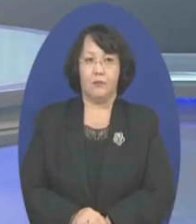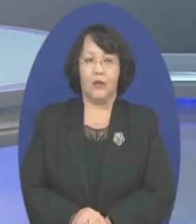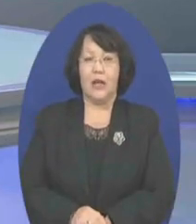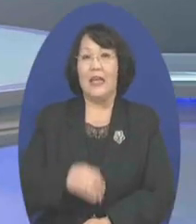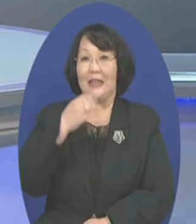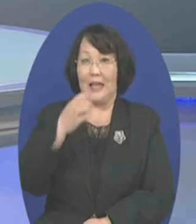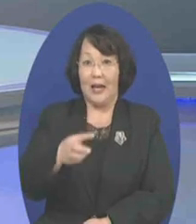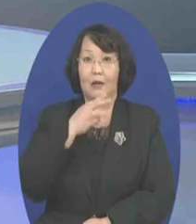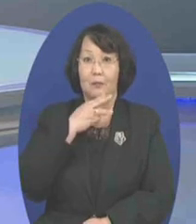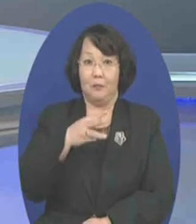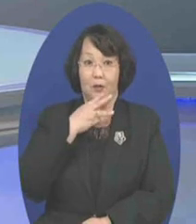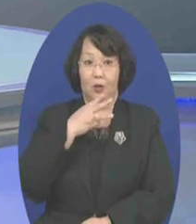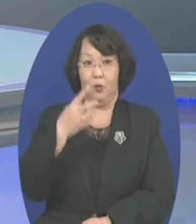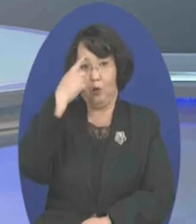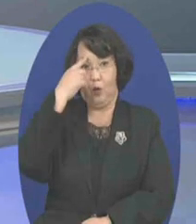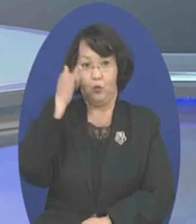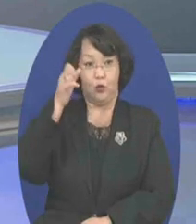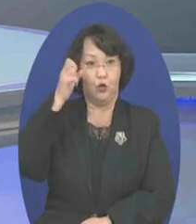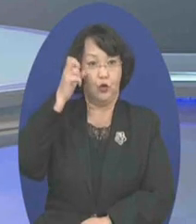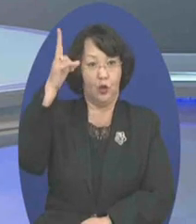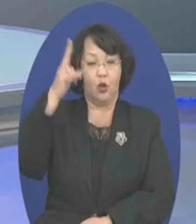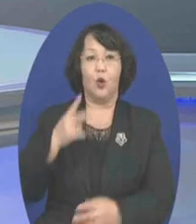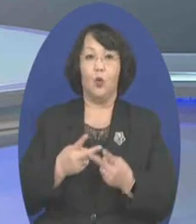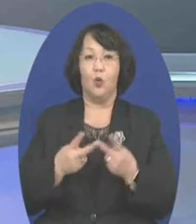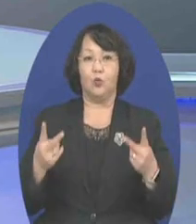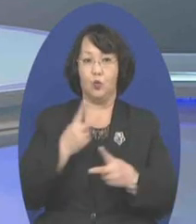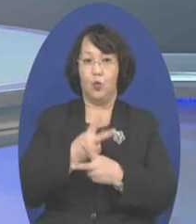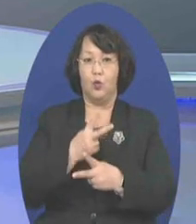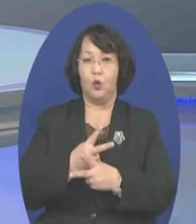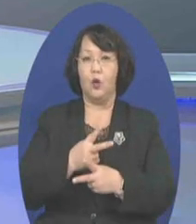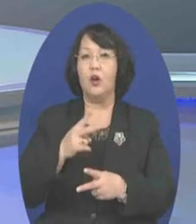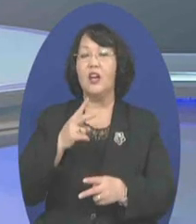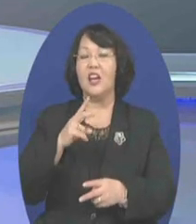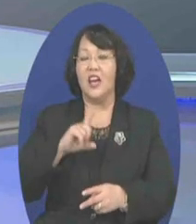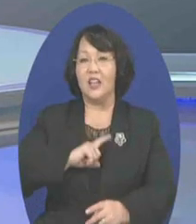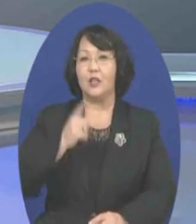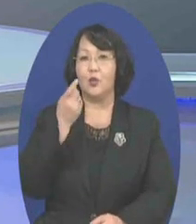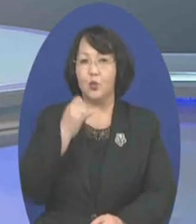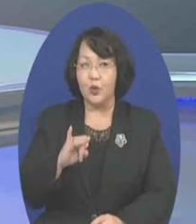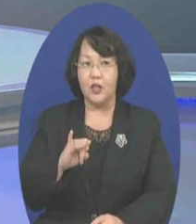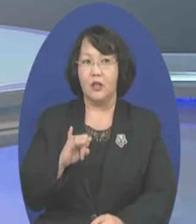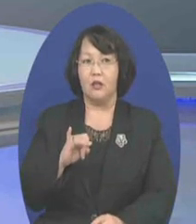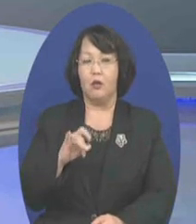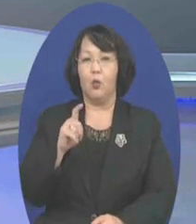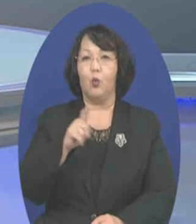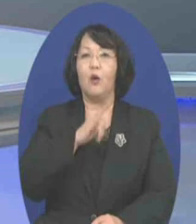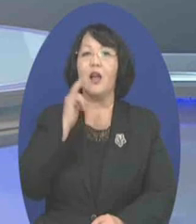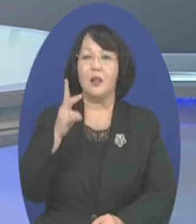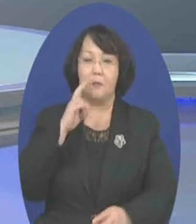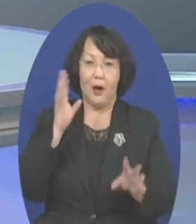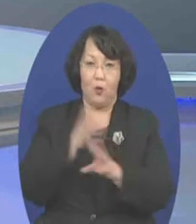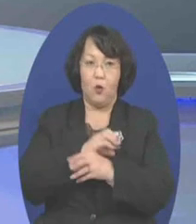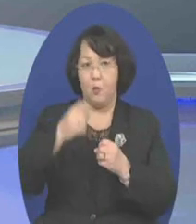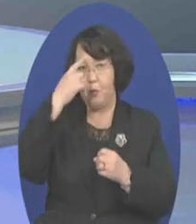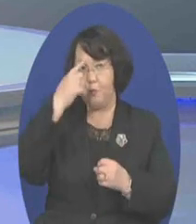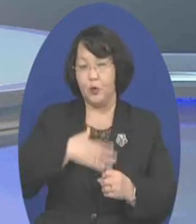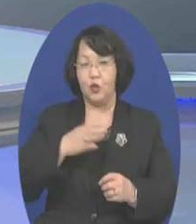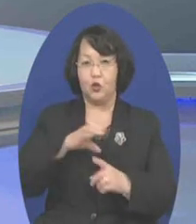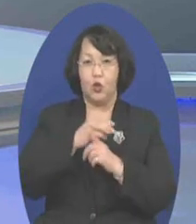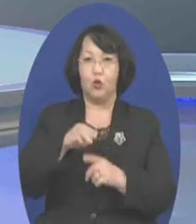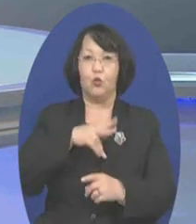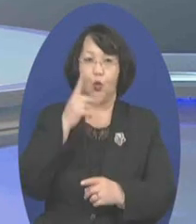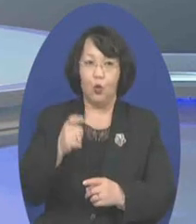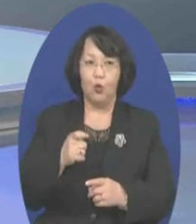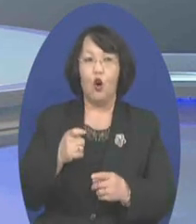Бид хөтөлбөрийнхөө дараагийн хэсэгт Монгол Улсын Ерөнхийлөгч үндсэн хуулийн иргэцийн хүрээлэн байгуулах тухай зарлиг гаргасан тухай, монголчууд соёл түүхээ